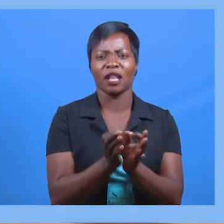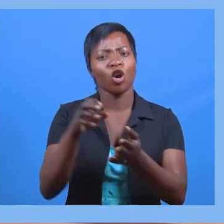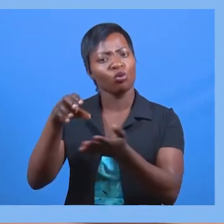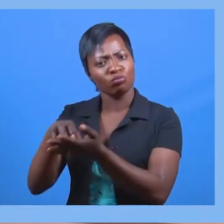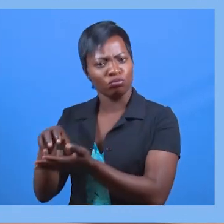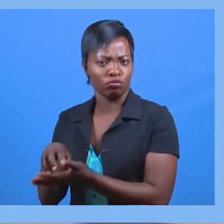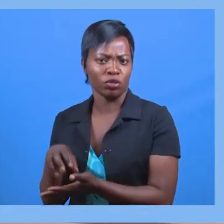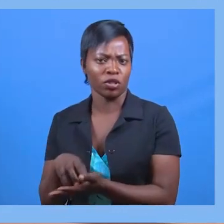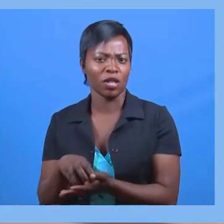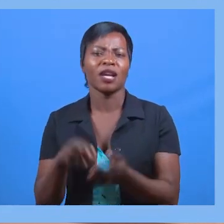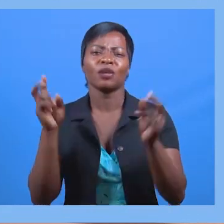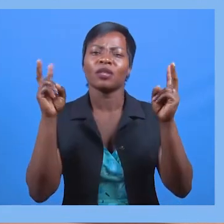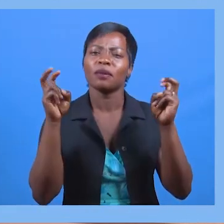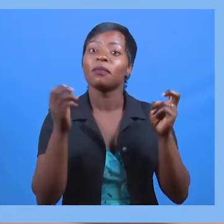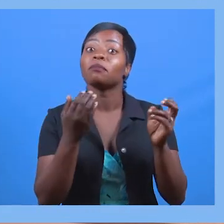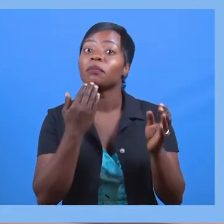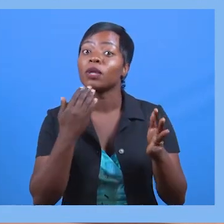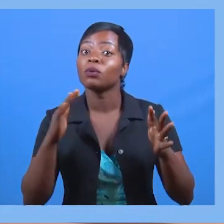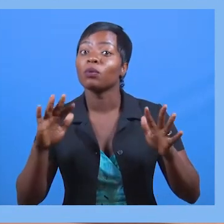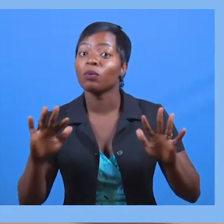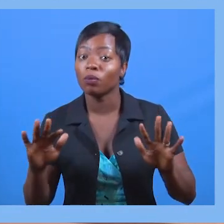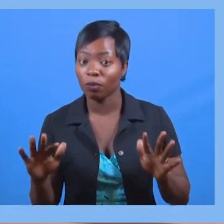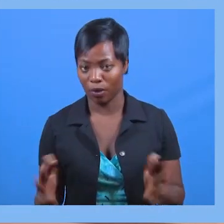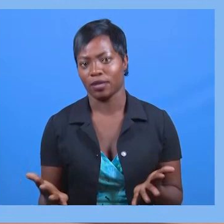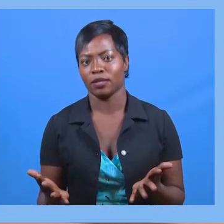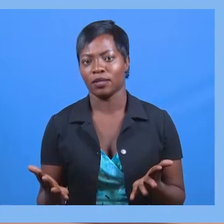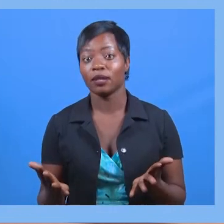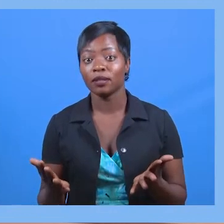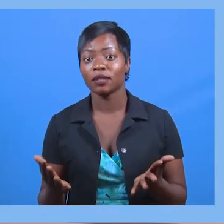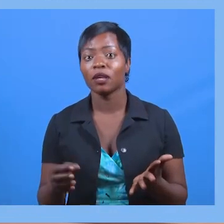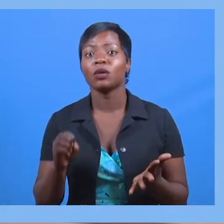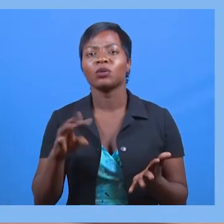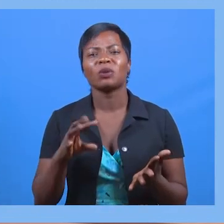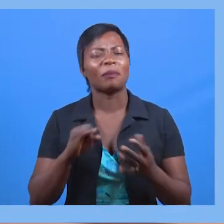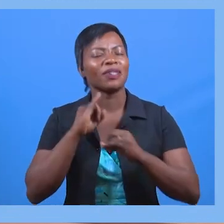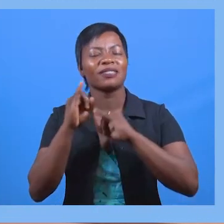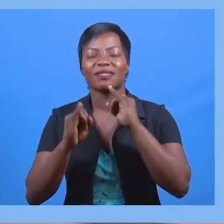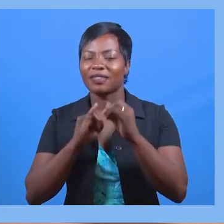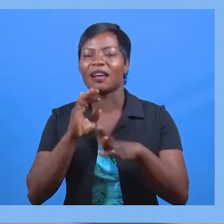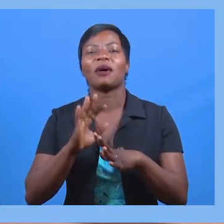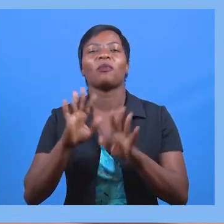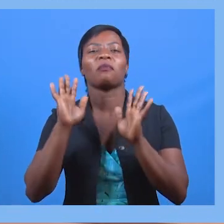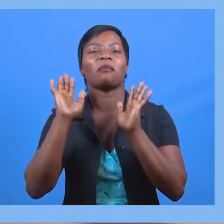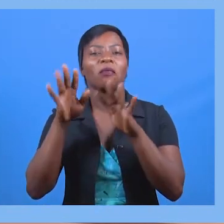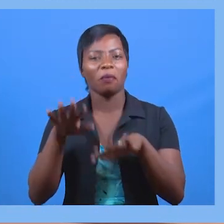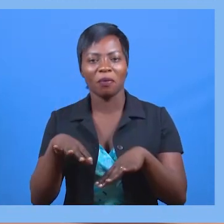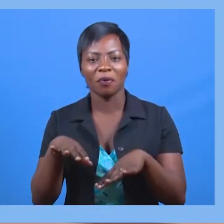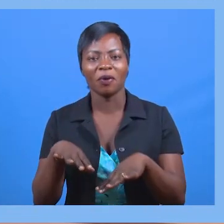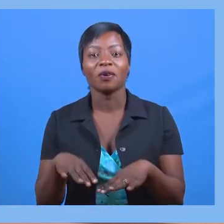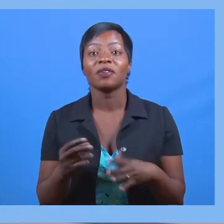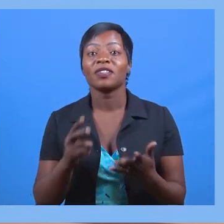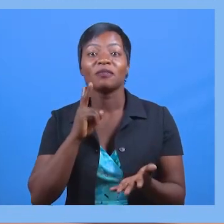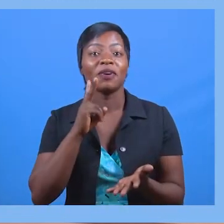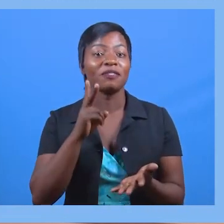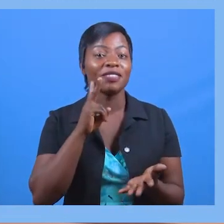tsumo iyi yakatinakira papi, inotisiya papi. Pakabuda zvakawanda chaizvo zvinoita vaenzi. Takambokumbira ruregerero